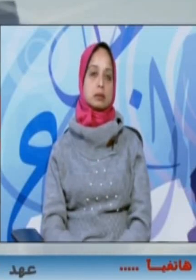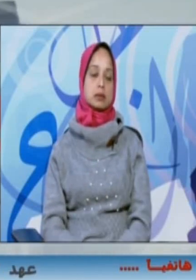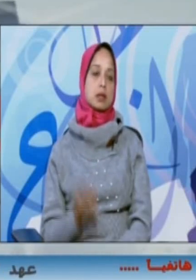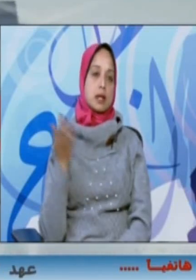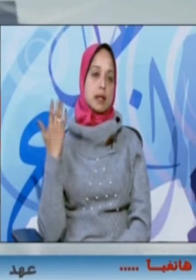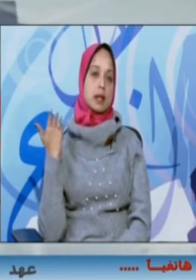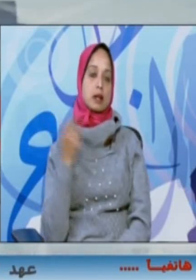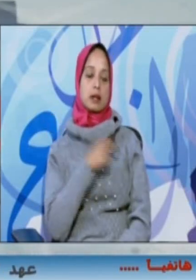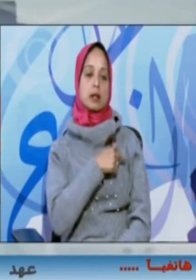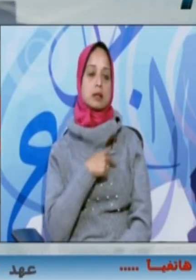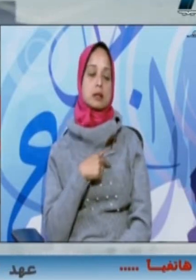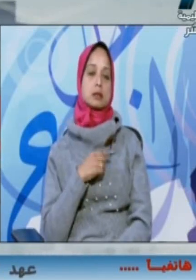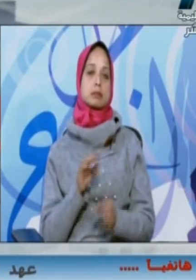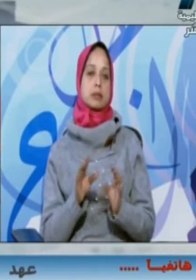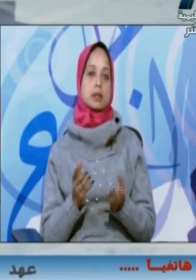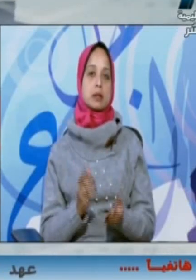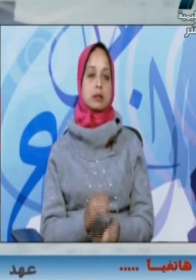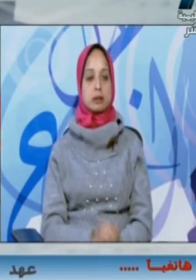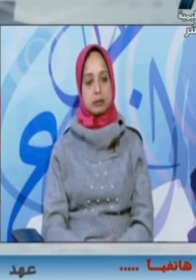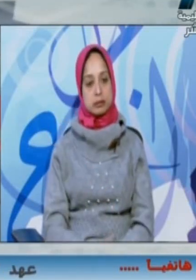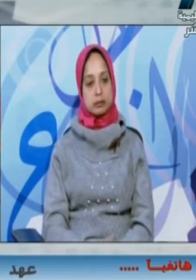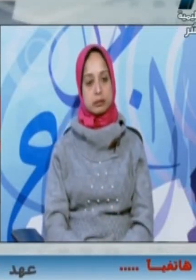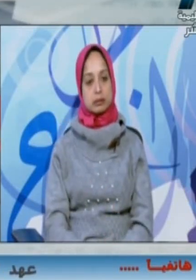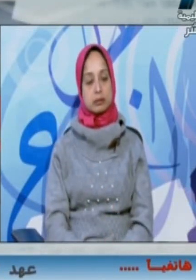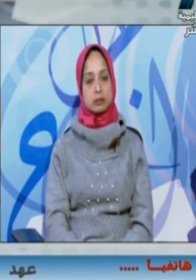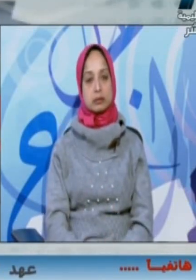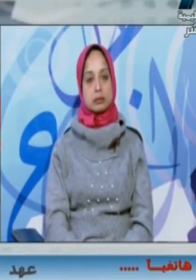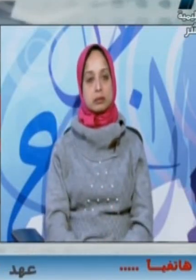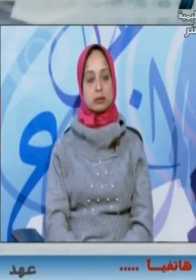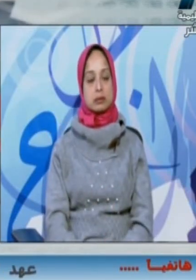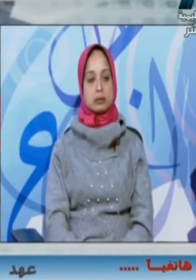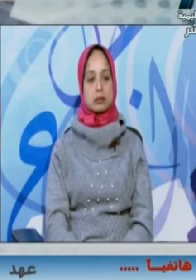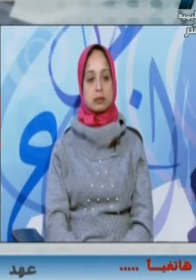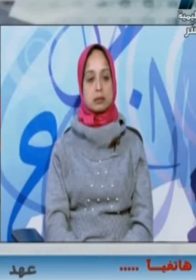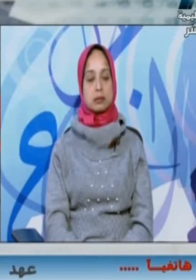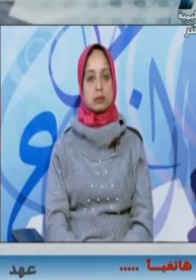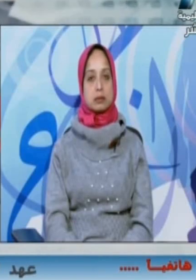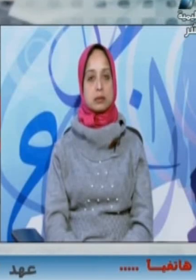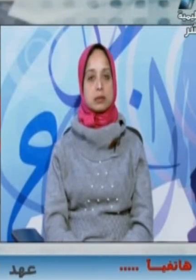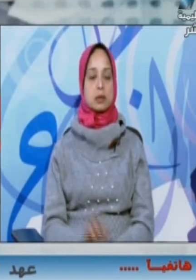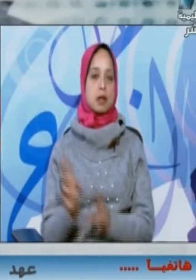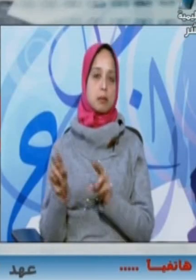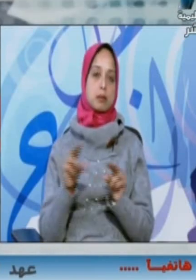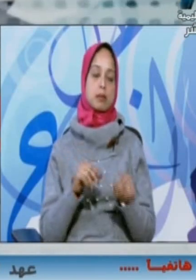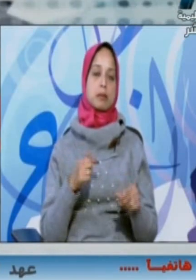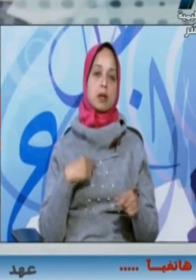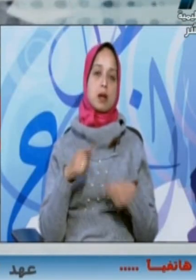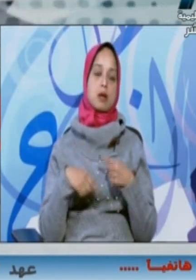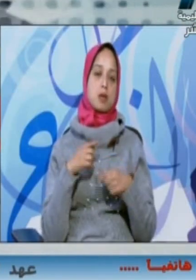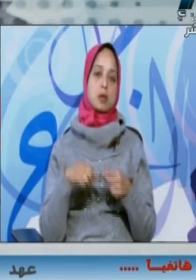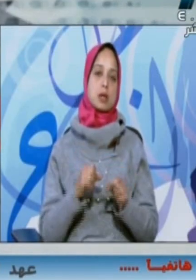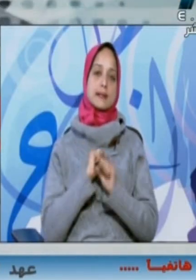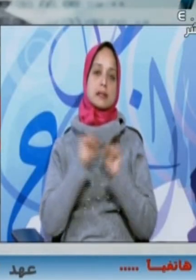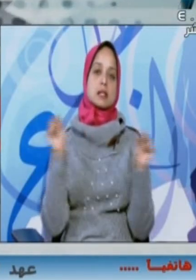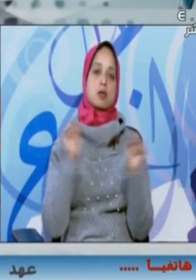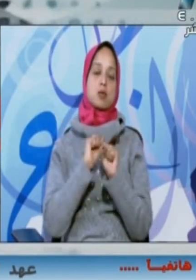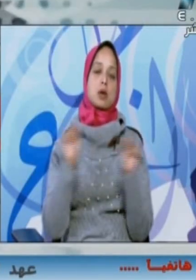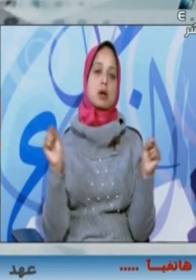بص معايا كده، بص معايا. تمام. لما اجي اقول ثورة